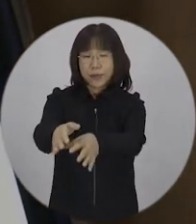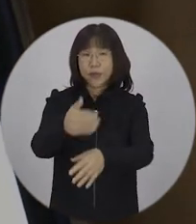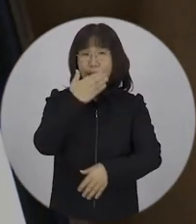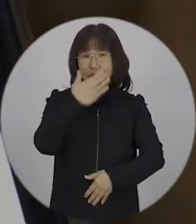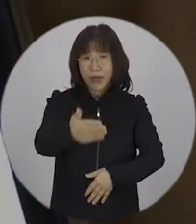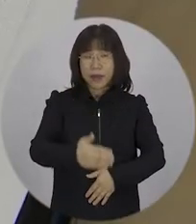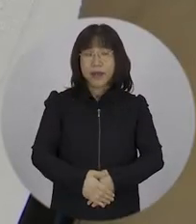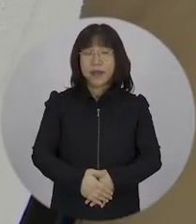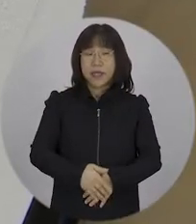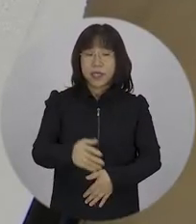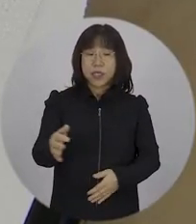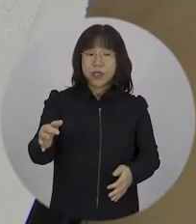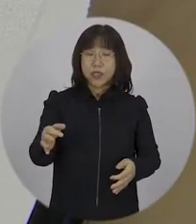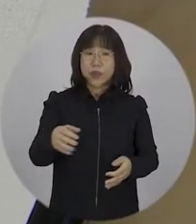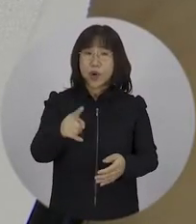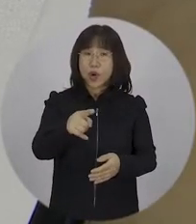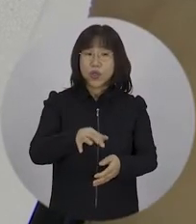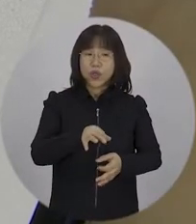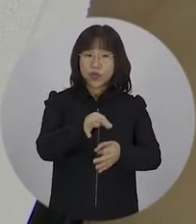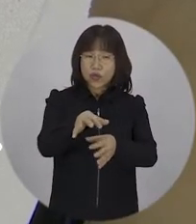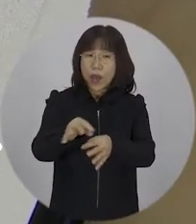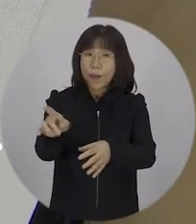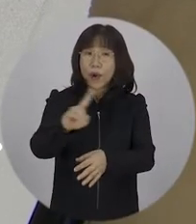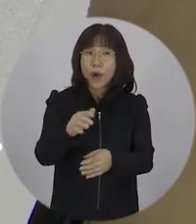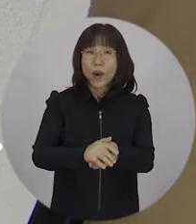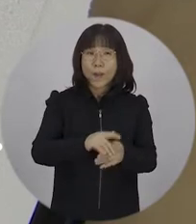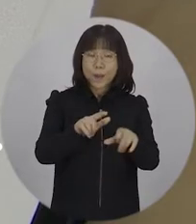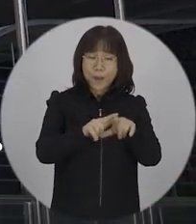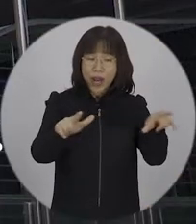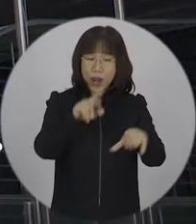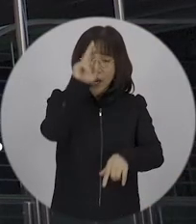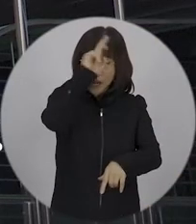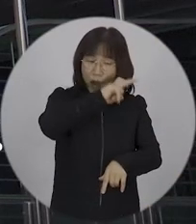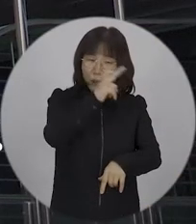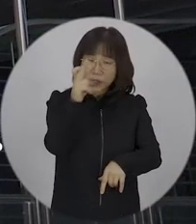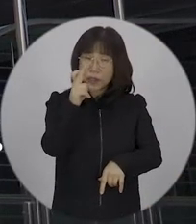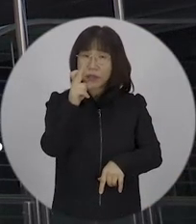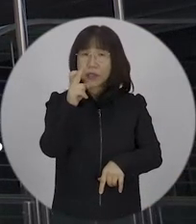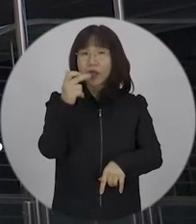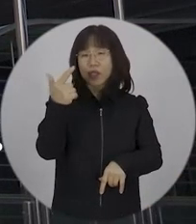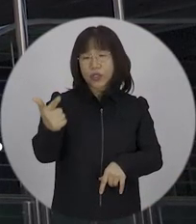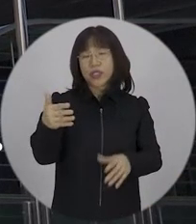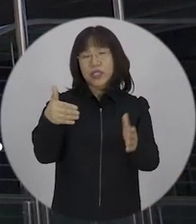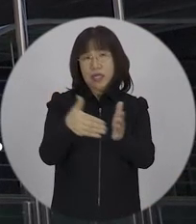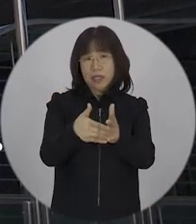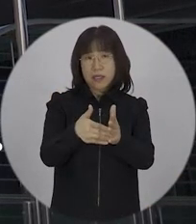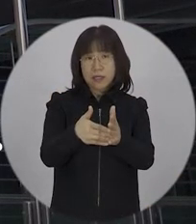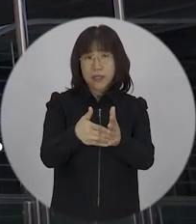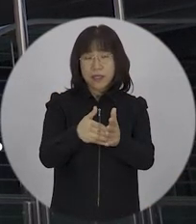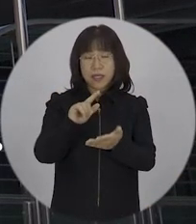앱을 통해 기부할 수도 있습니다. 수거함 운영시간은 평일 오전 9시부터 오후